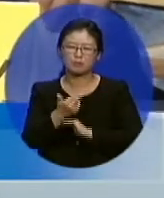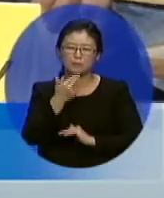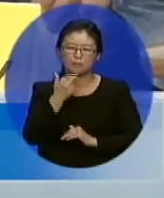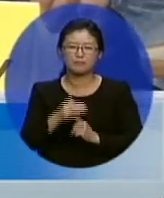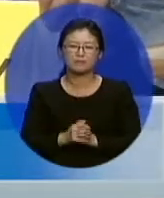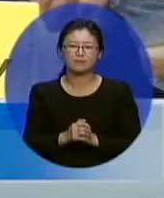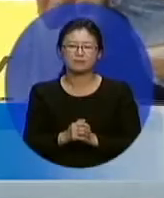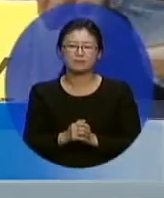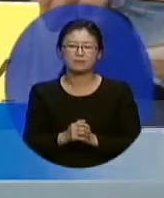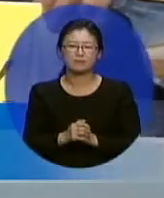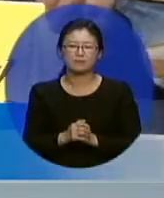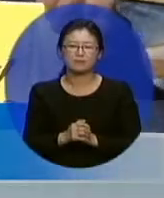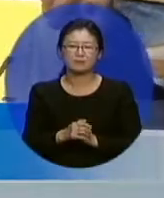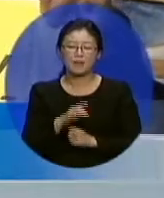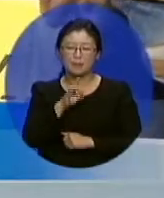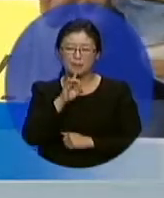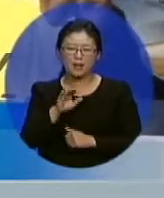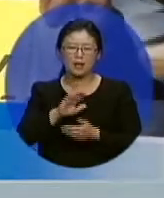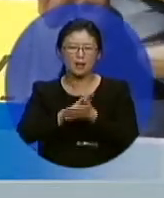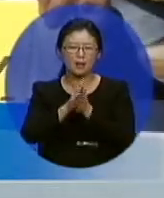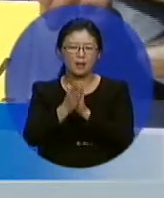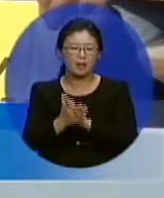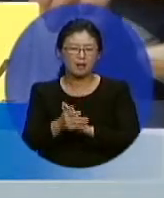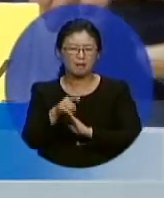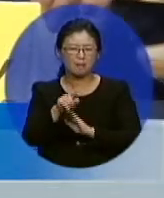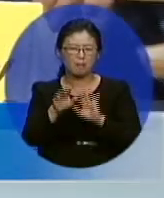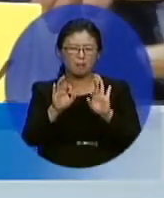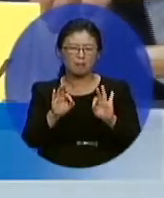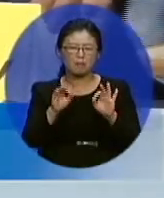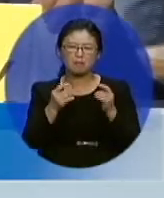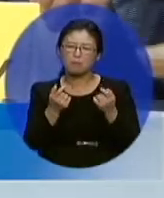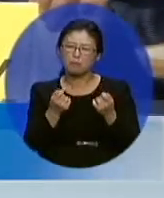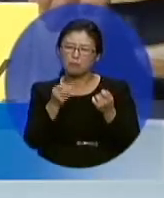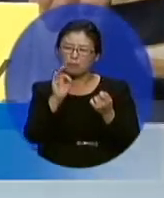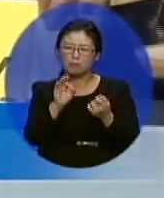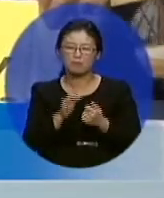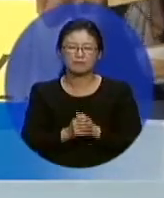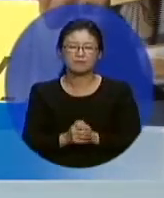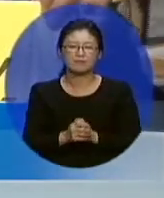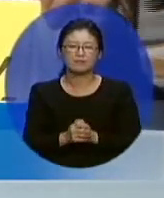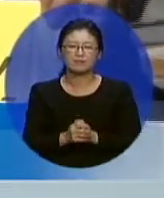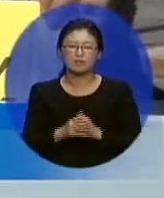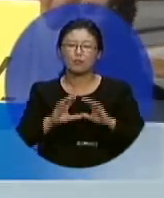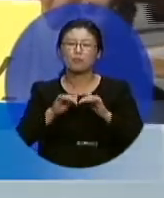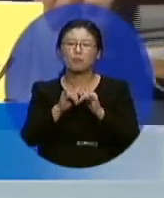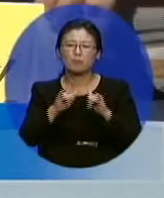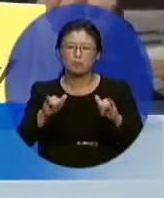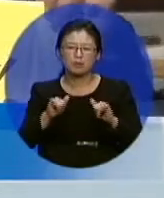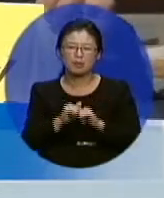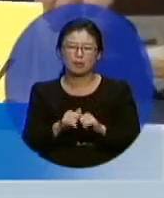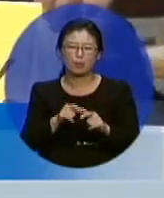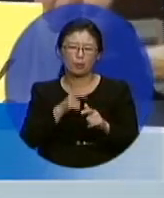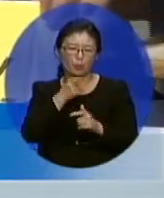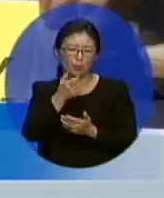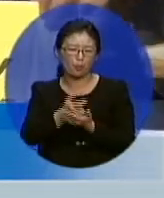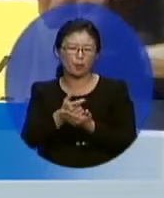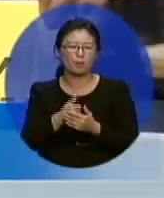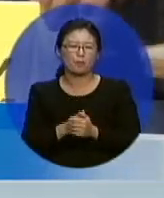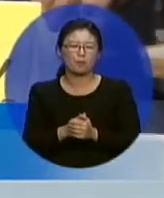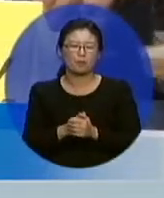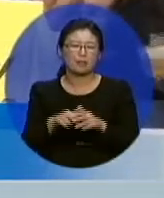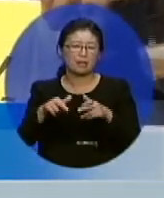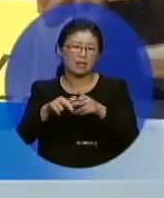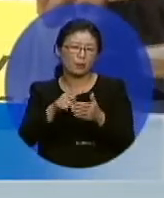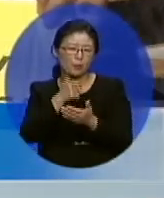없습니다. 단지 달라진 것처럼 보이고 그리고 그래서 국민들을 기만하고 장애인들을